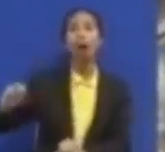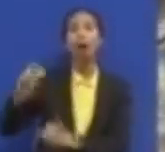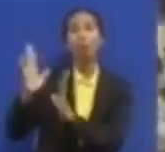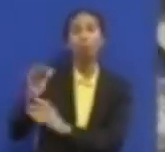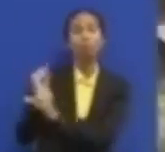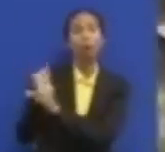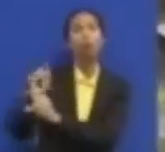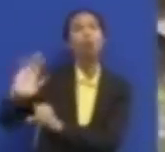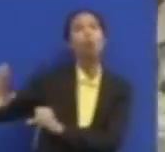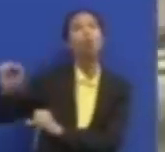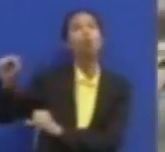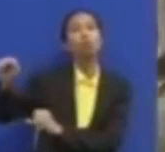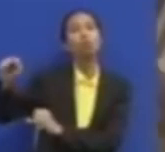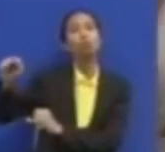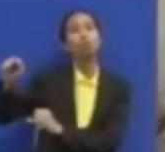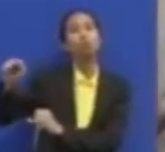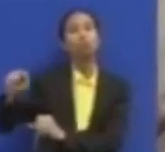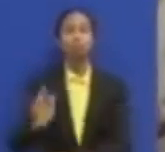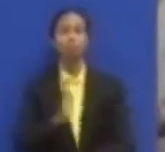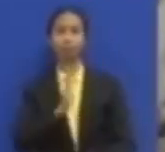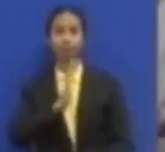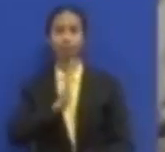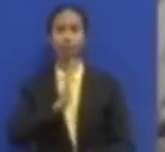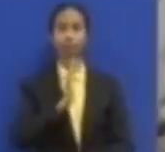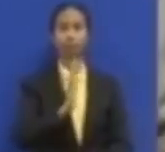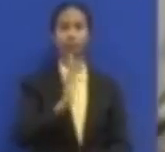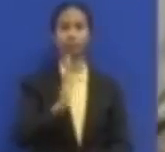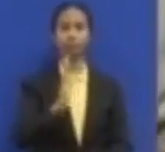เป็นคนกลางแล้วก็